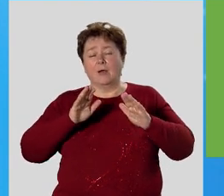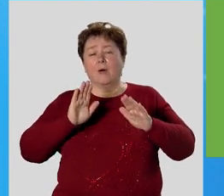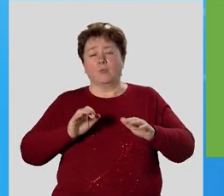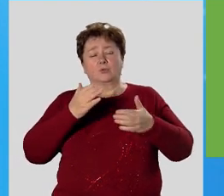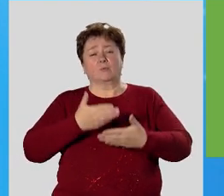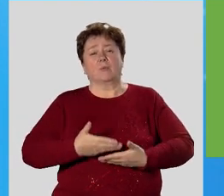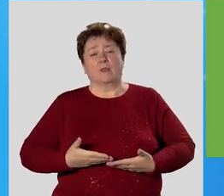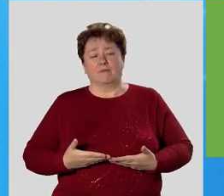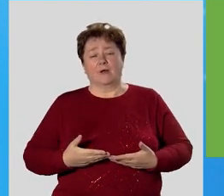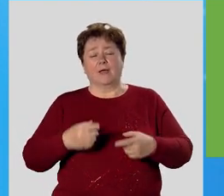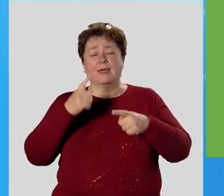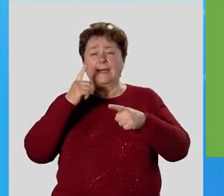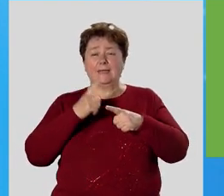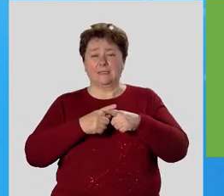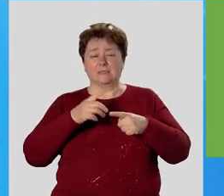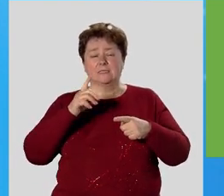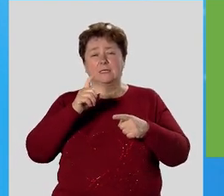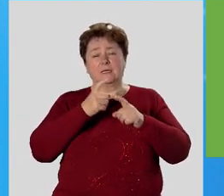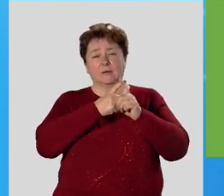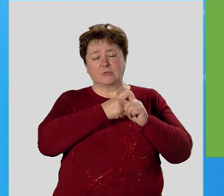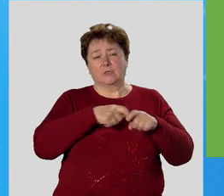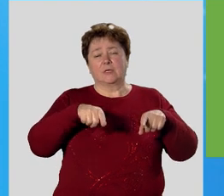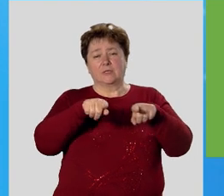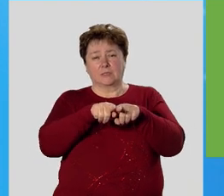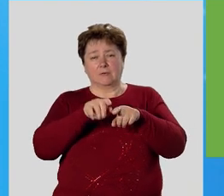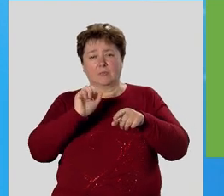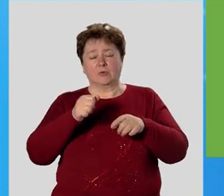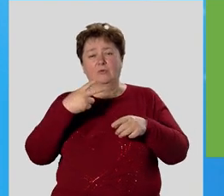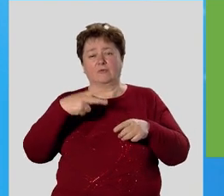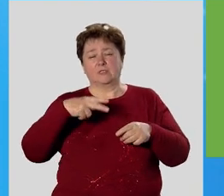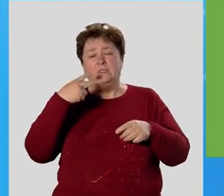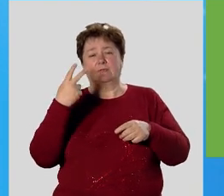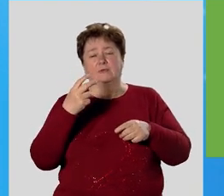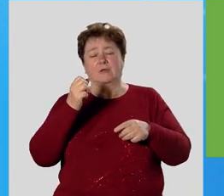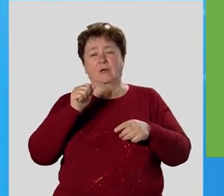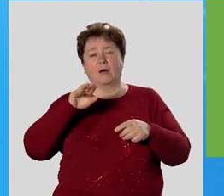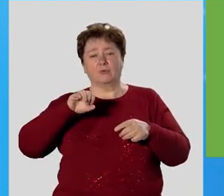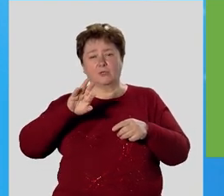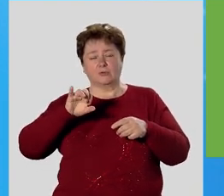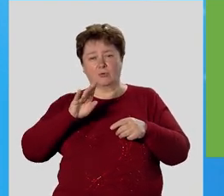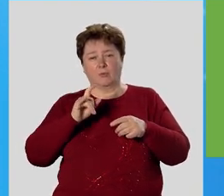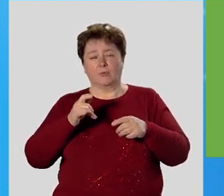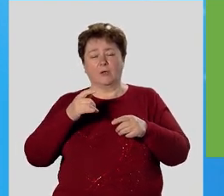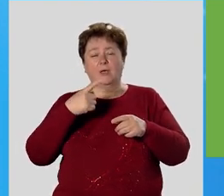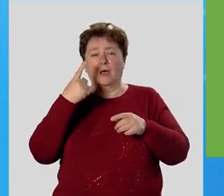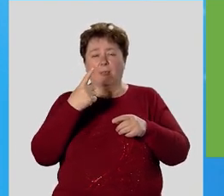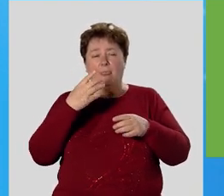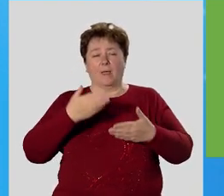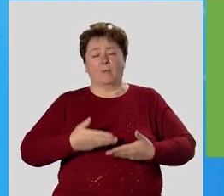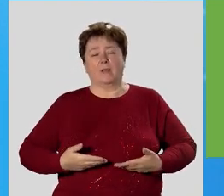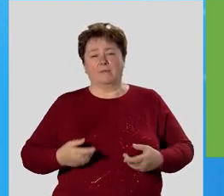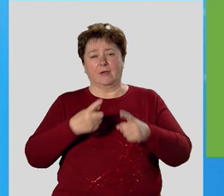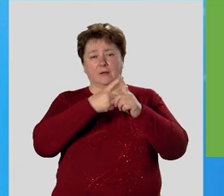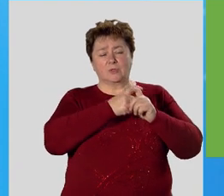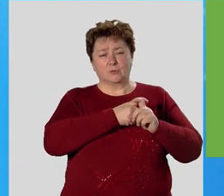половая X-хромосома. И аналогично у нее будет 22 аутосомы и одна половая